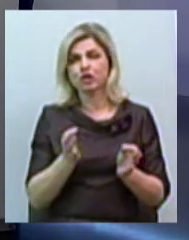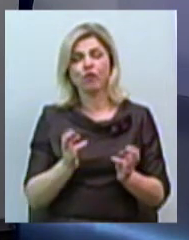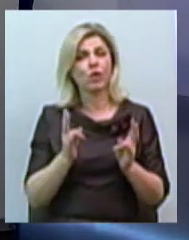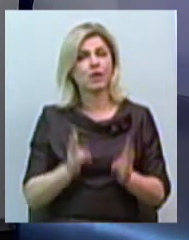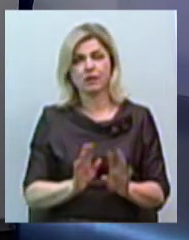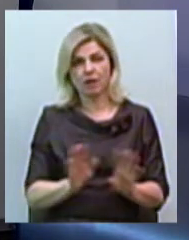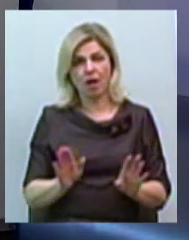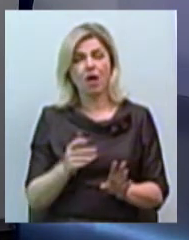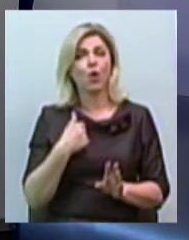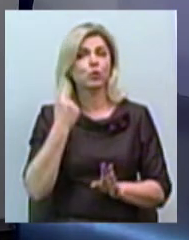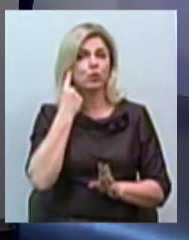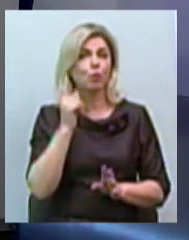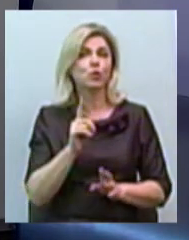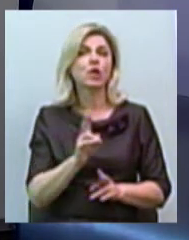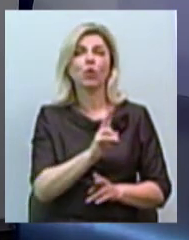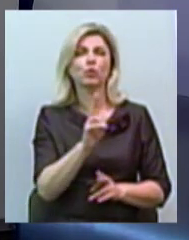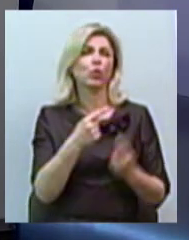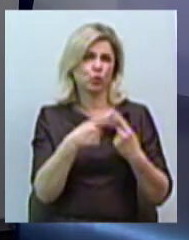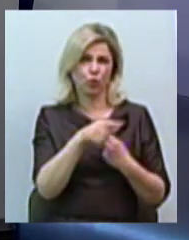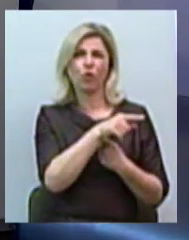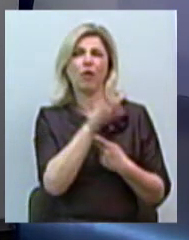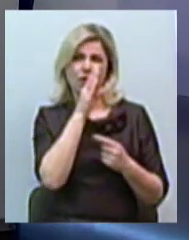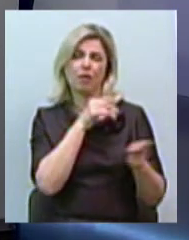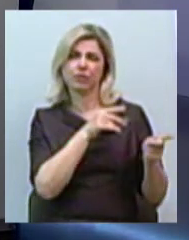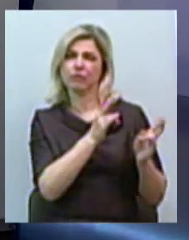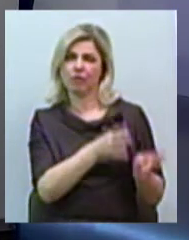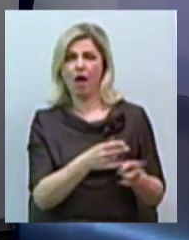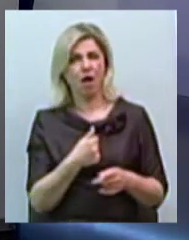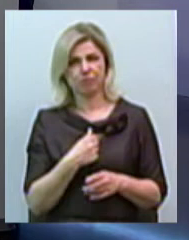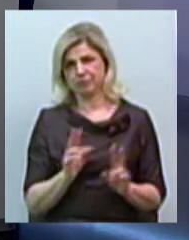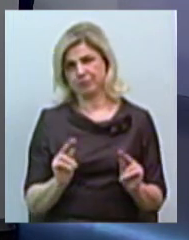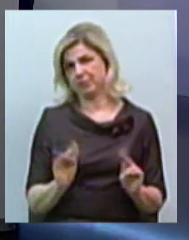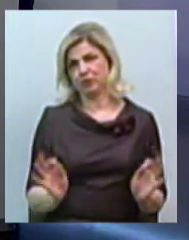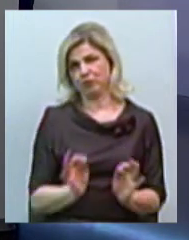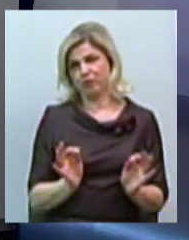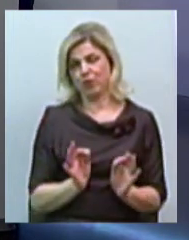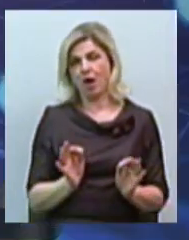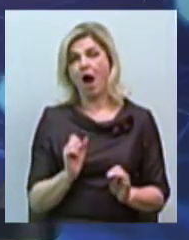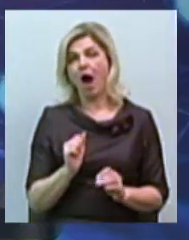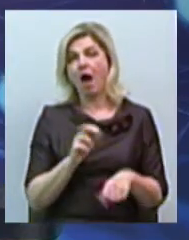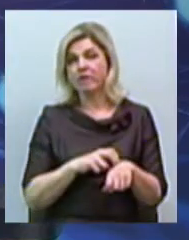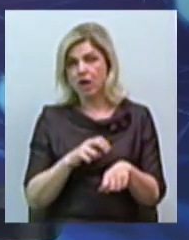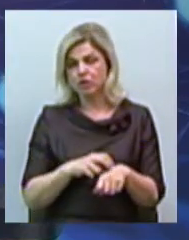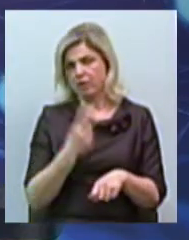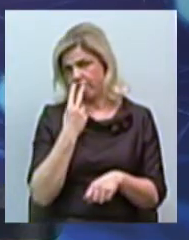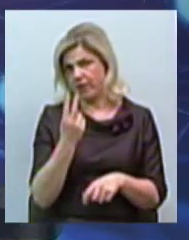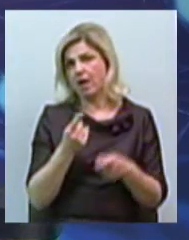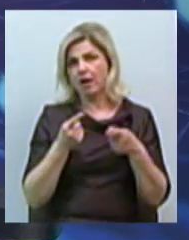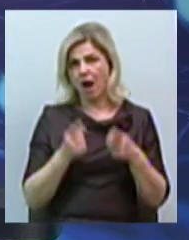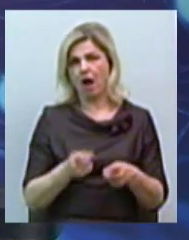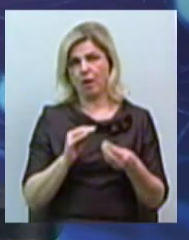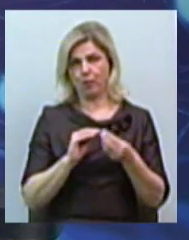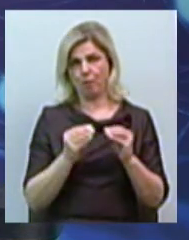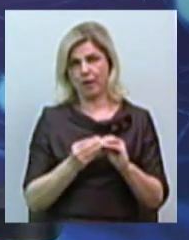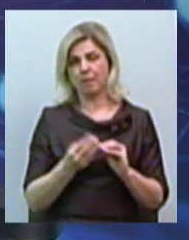кимось іншим, але не зі мною. Коли ми, як медичні працівники, бачимо реальну проблему, загрозу для